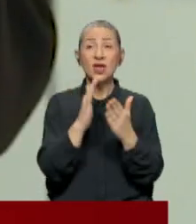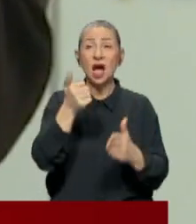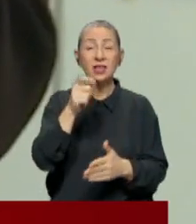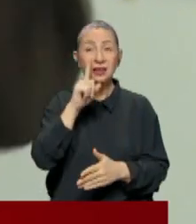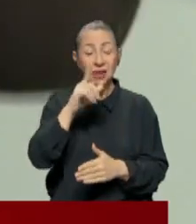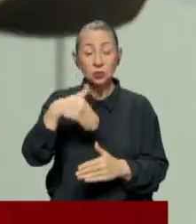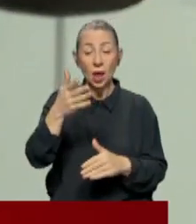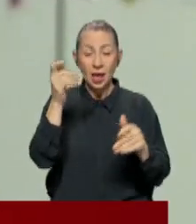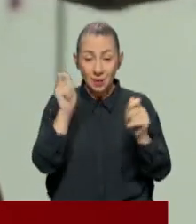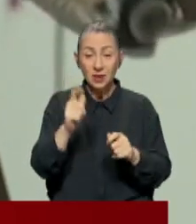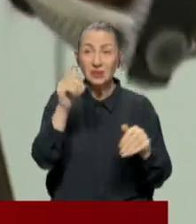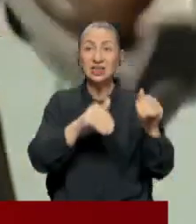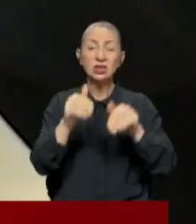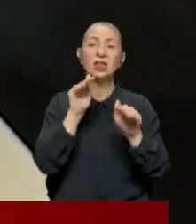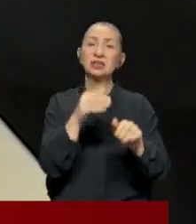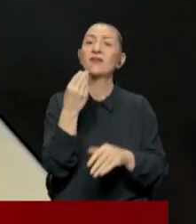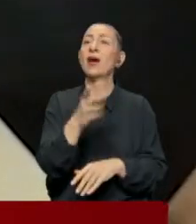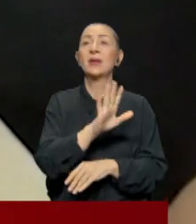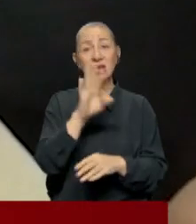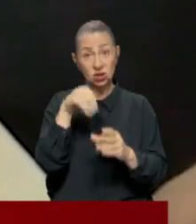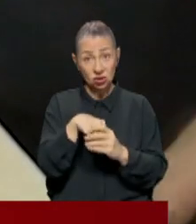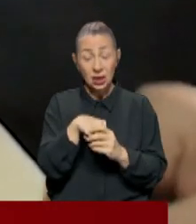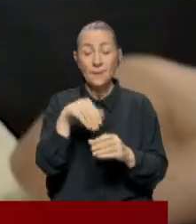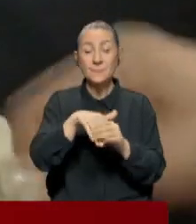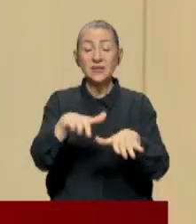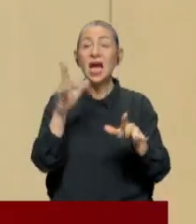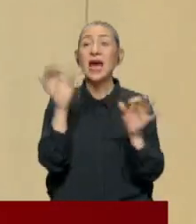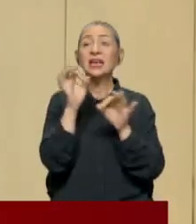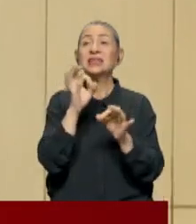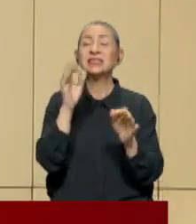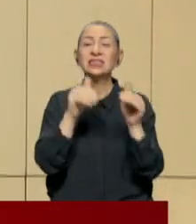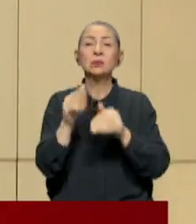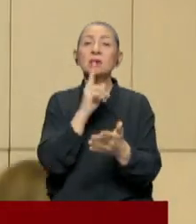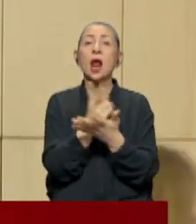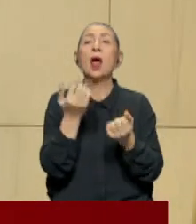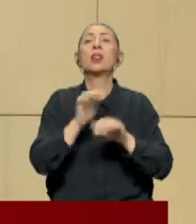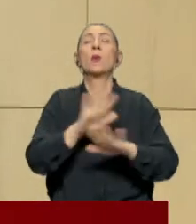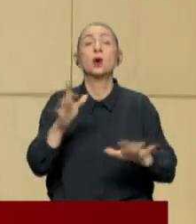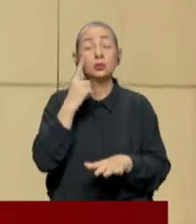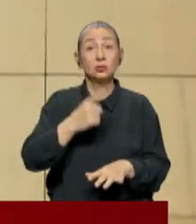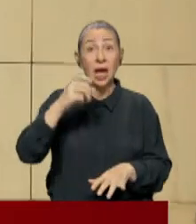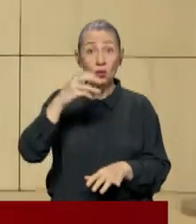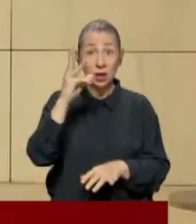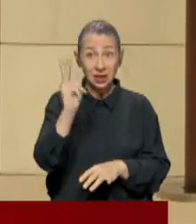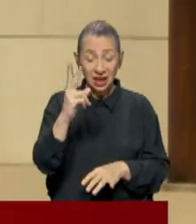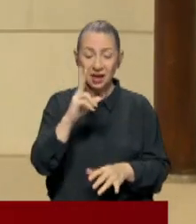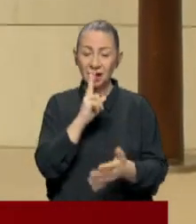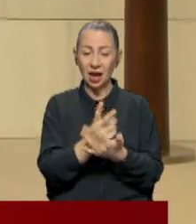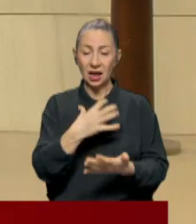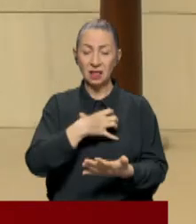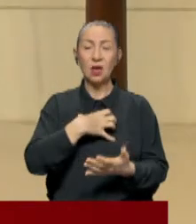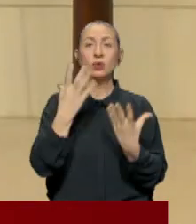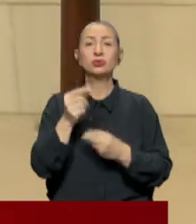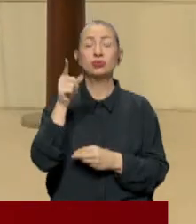6 Nisan'dan sonra yapılacak bir seçime destek vermediği için meclisten bir erken seçim kararı alınamıyor. Cumhurbaşkanı Erdoğan'ın kararıyla